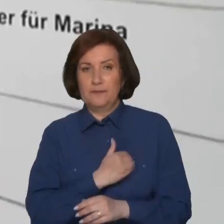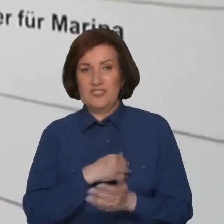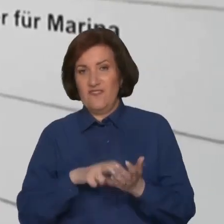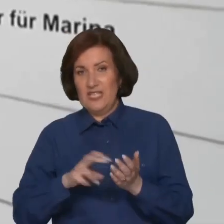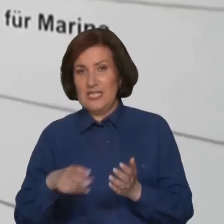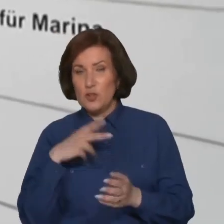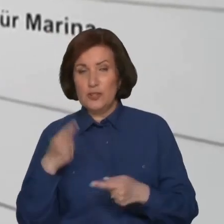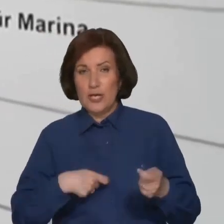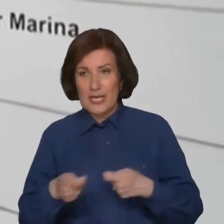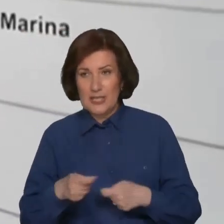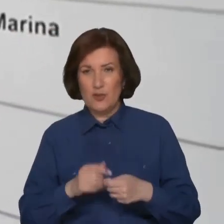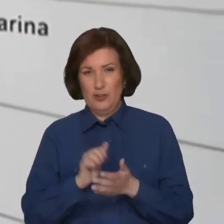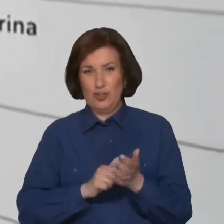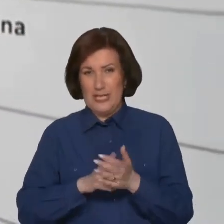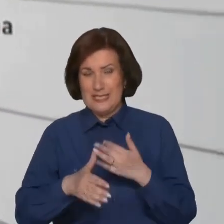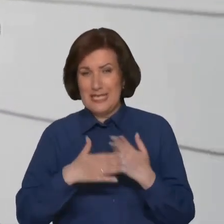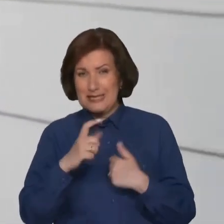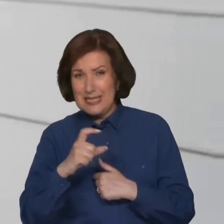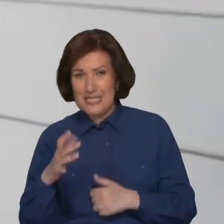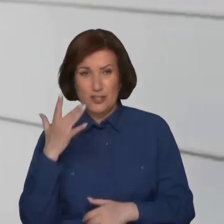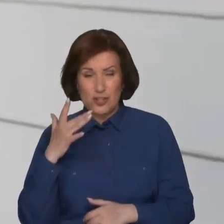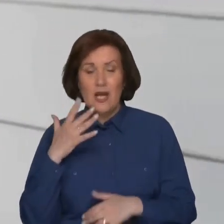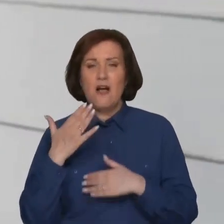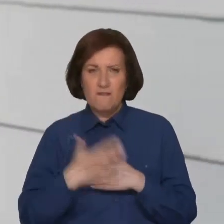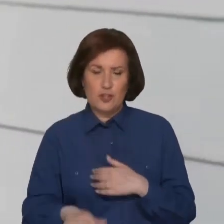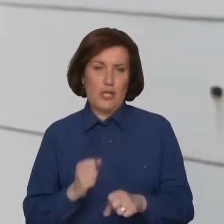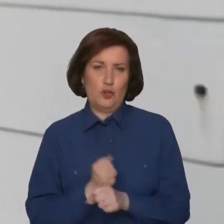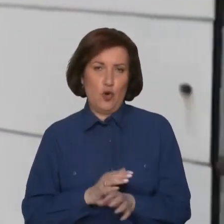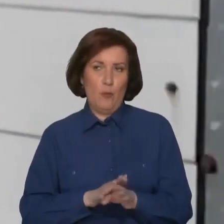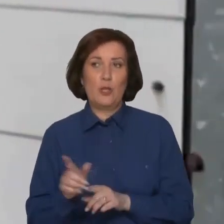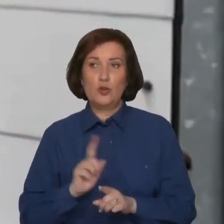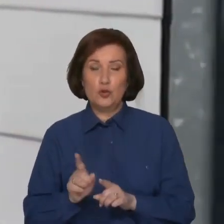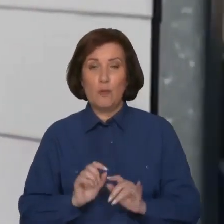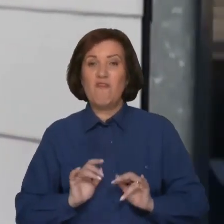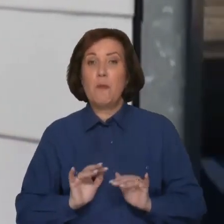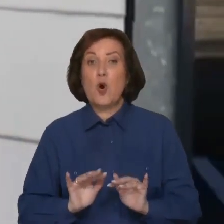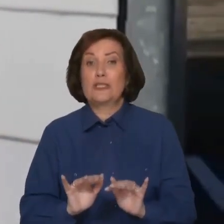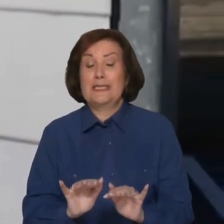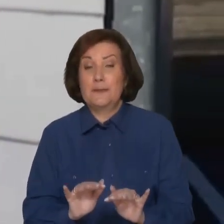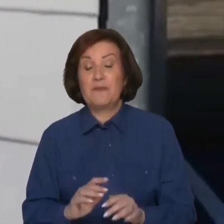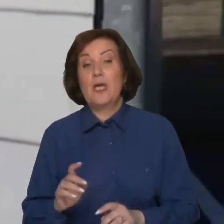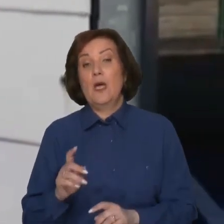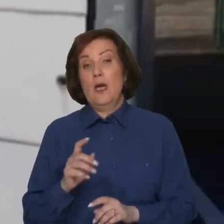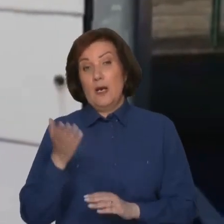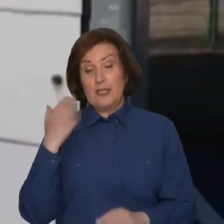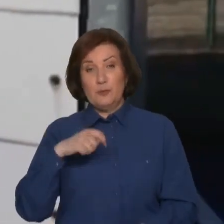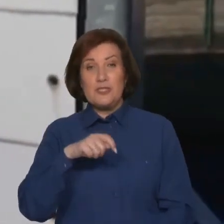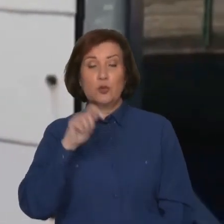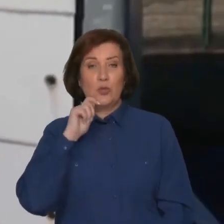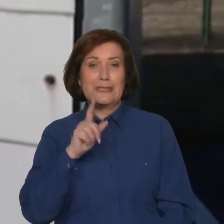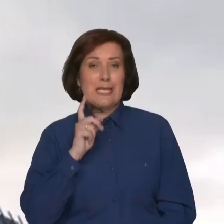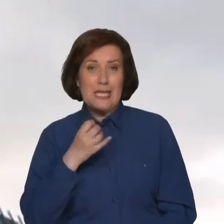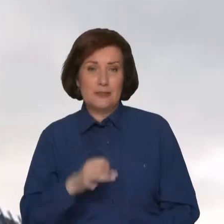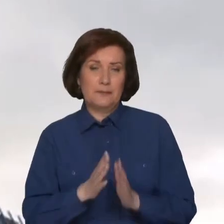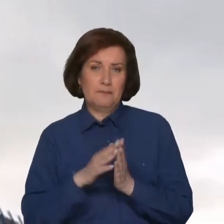вийти з російського ринку, зокрема через санкції ЄС та США, вже це зробили або у процесі. Раніше президент України Володимир